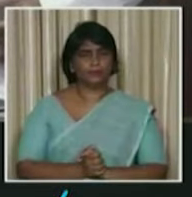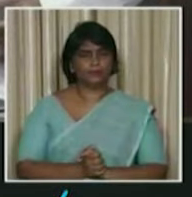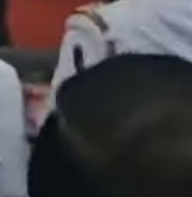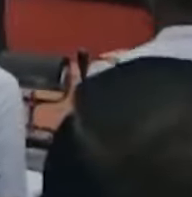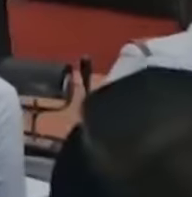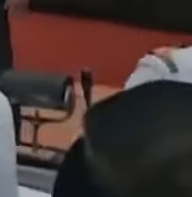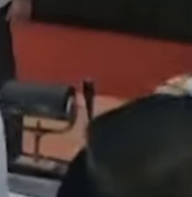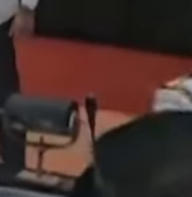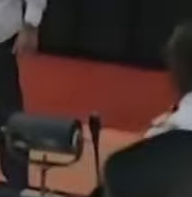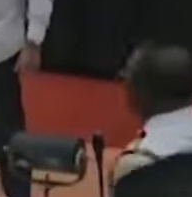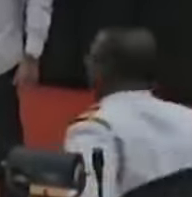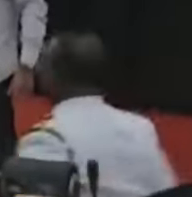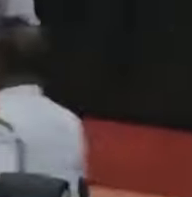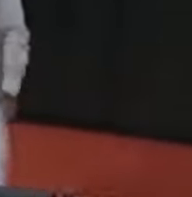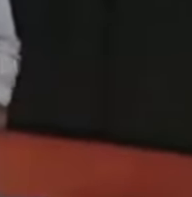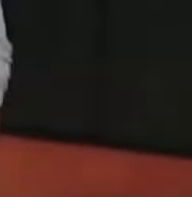යන්න මෙතනින්.